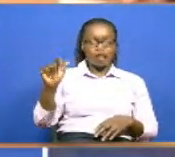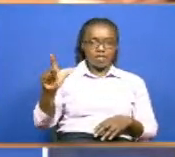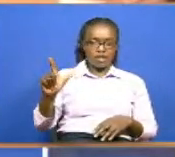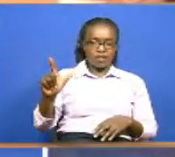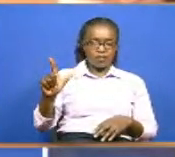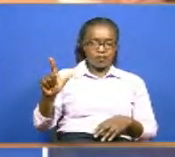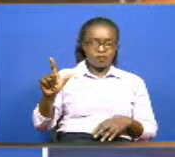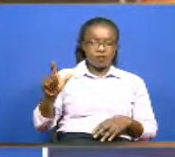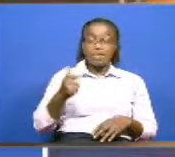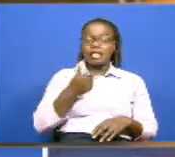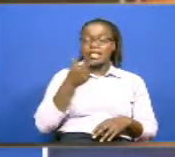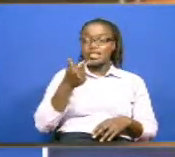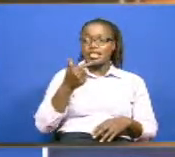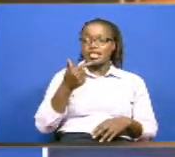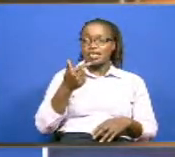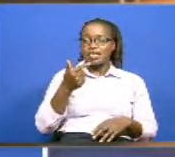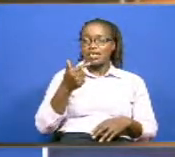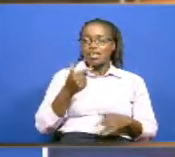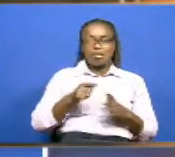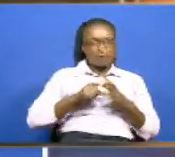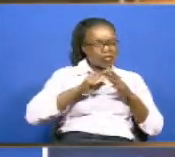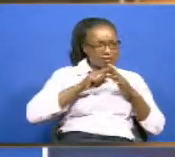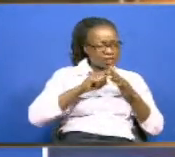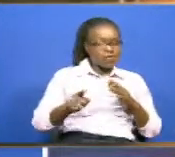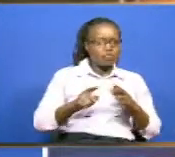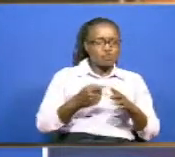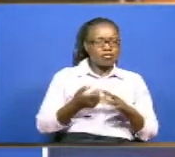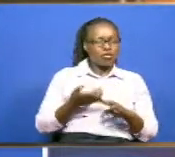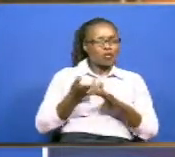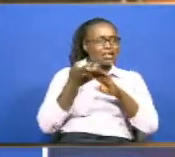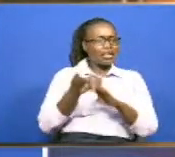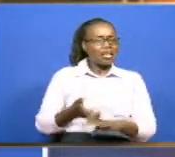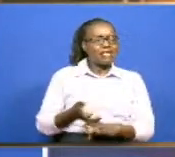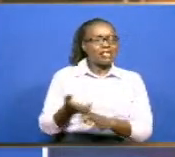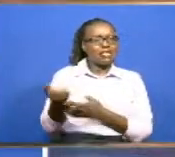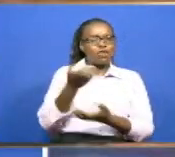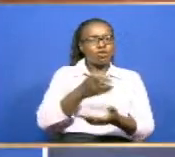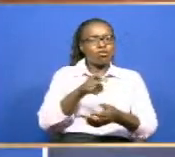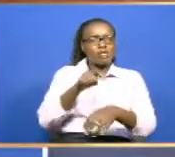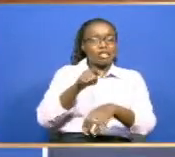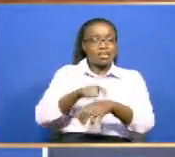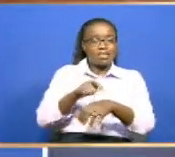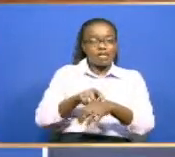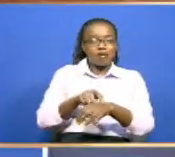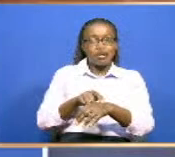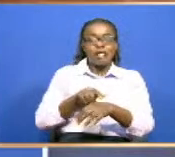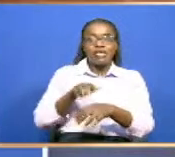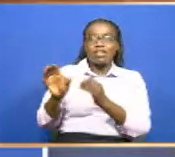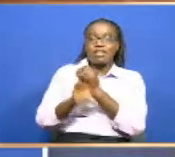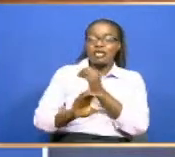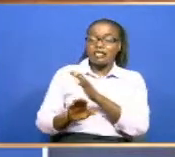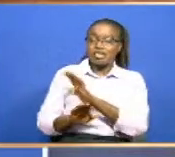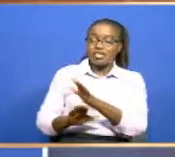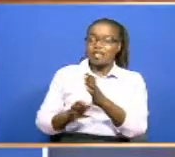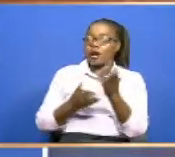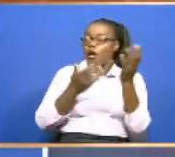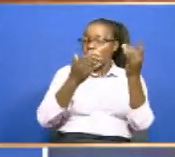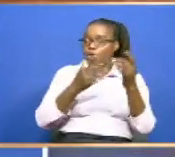hao walidai kwamba walikuwa wakitoroka hali ngumu katika nchi yao wakitumia kupata ajira na maisha bora jijini